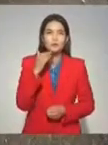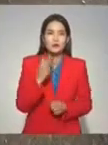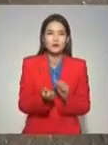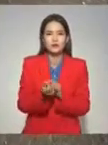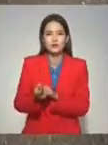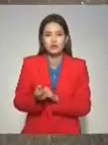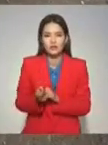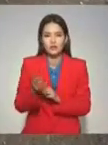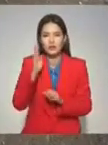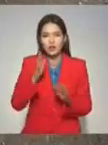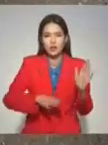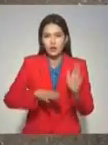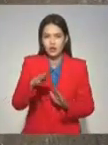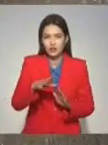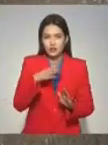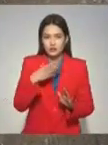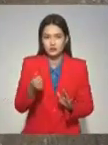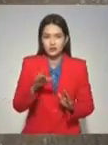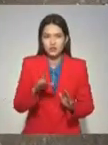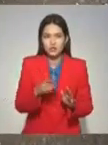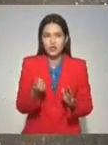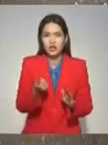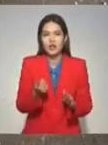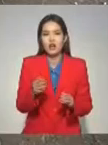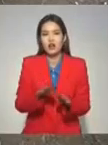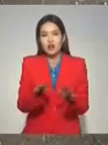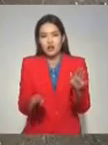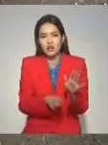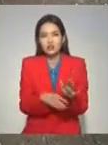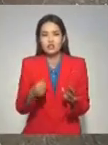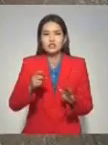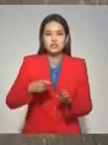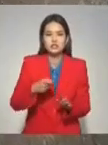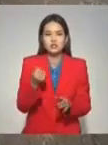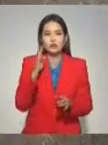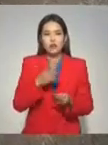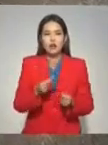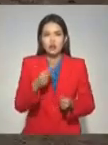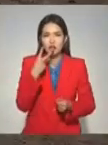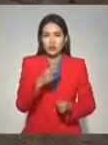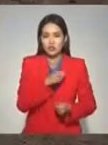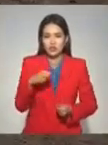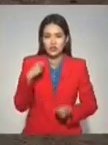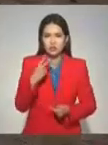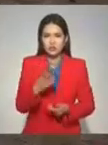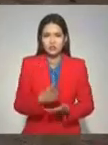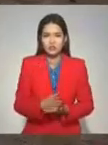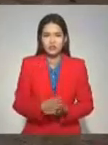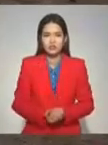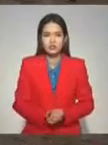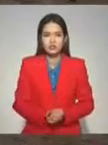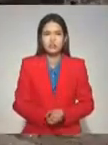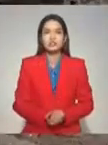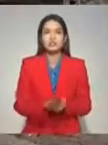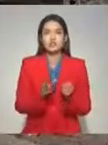мынау сол кездегі судың межесі. Бірақ жертөлеге кіру арнайы резеңке етіп болмаса мүлде мүмкін емес. Жертөлеге